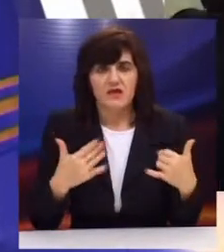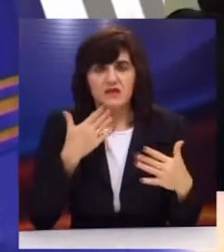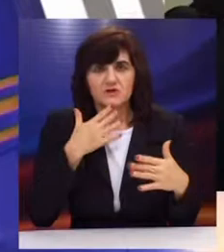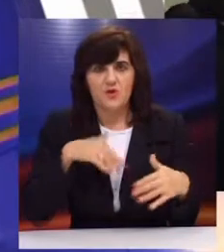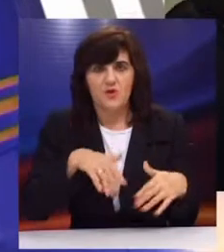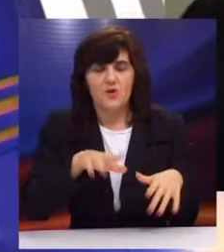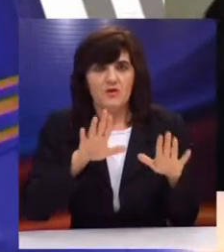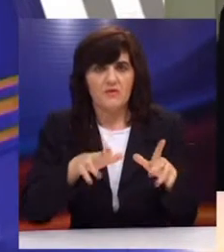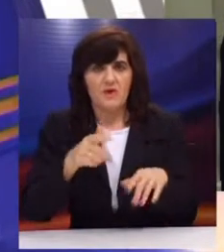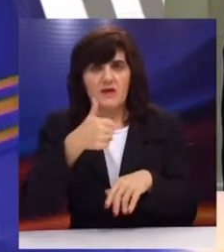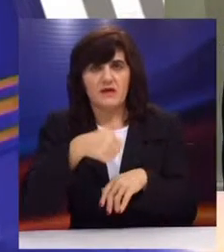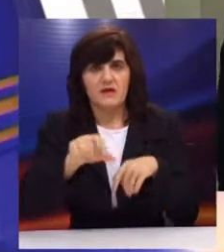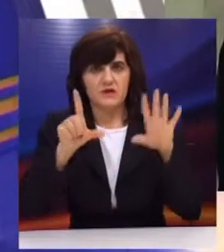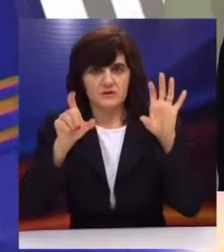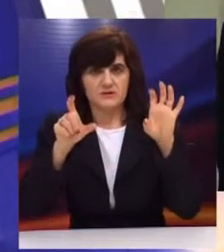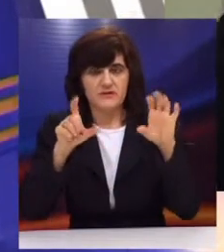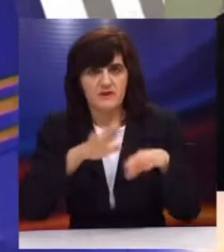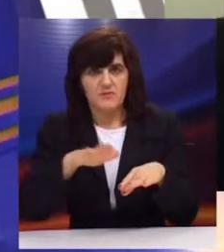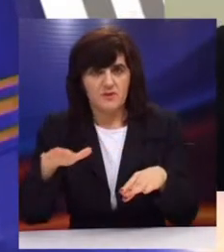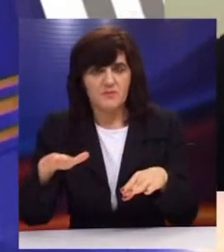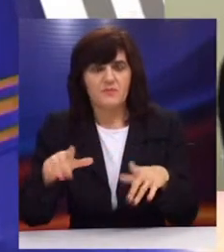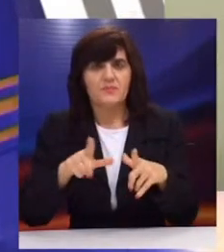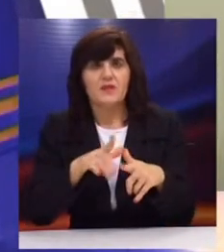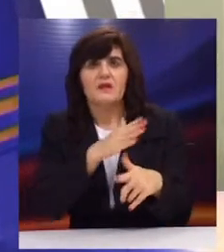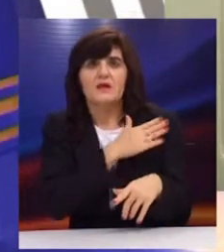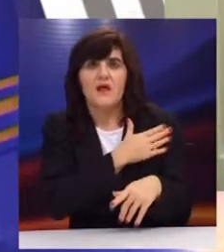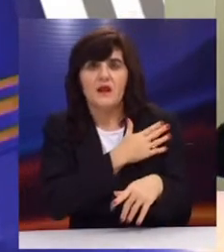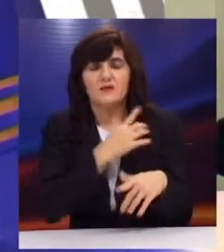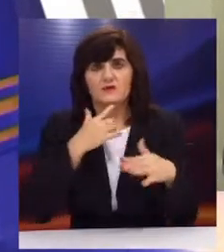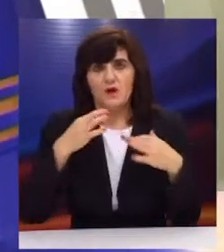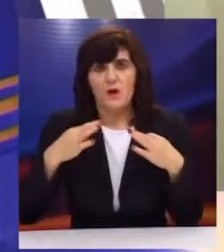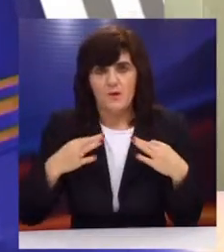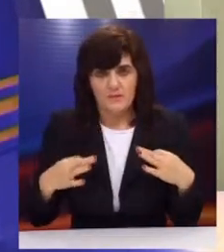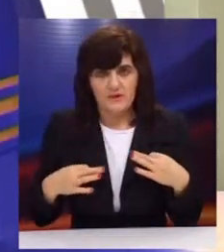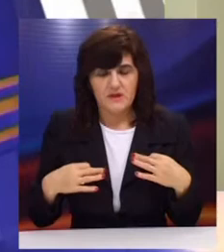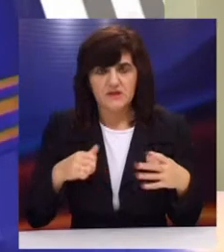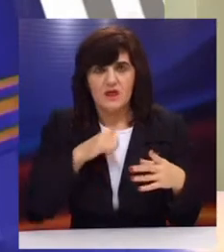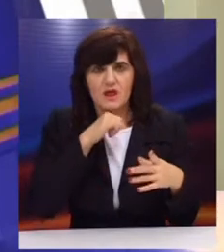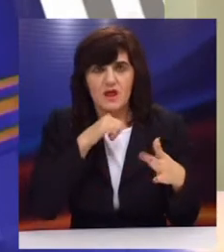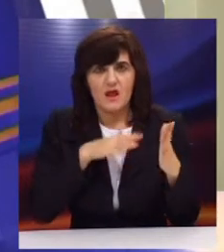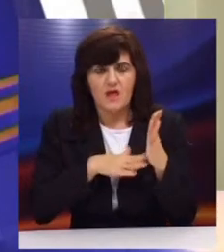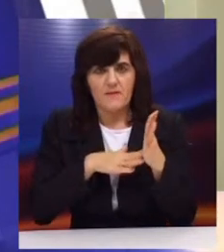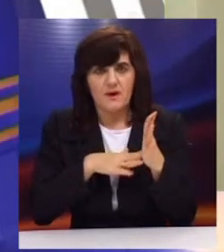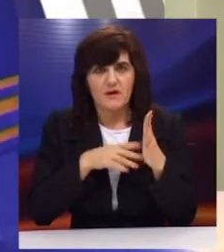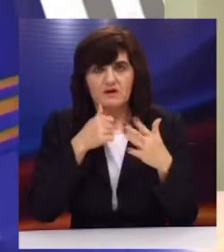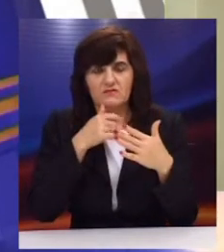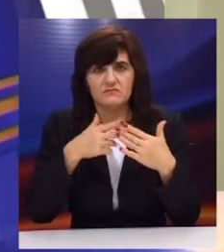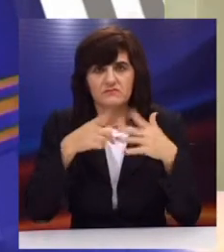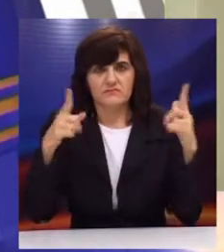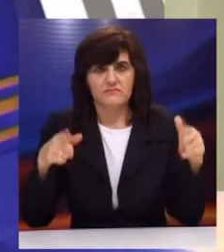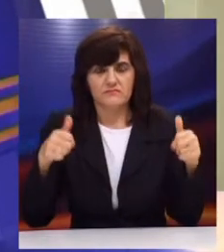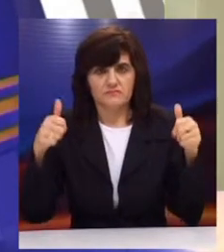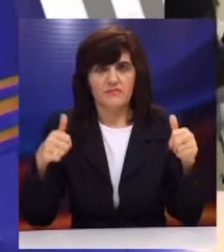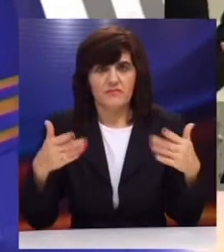oko 700 učenika. Gradonačelnik Subotice Jene Maglej i predsjednik Skupštine grada Ilija Maravić otkrili su novu ploču na školi